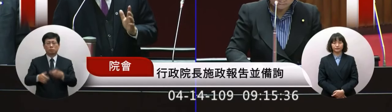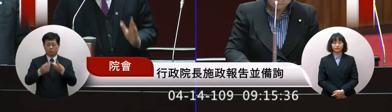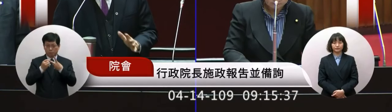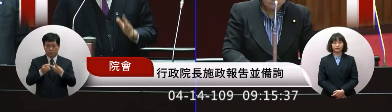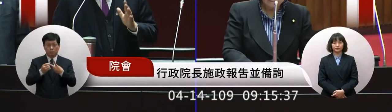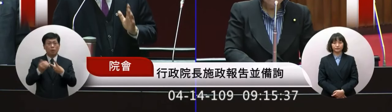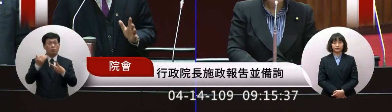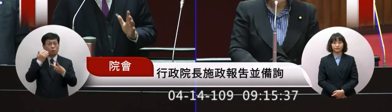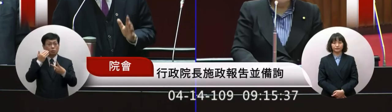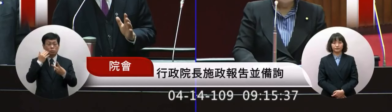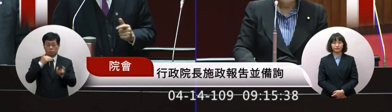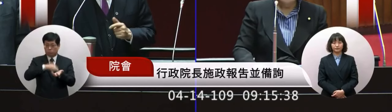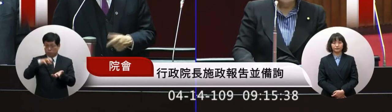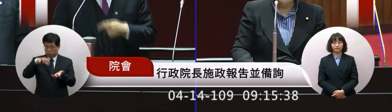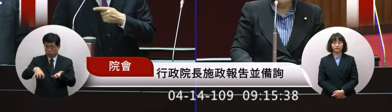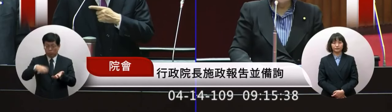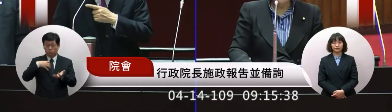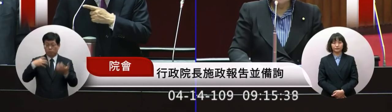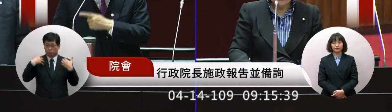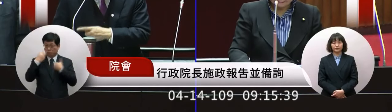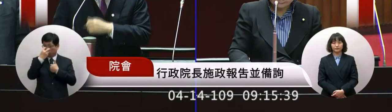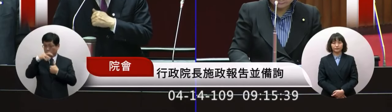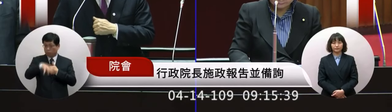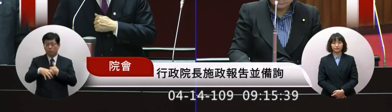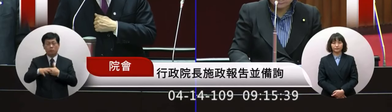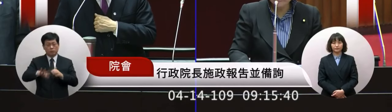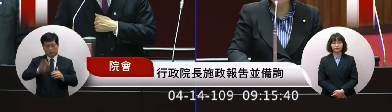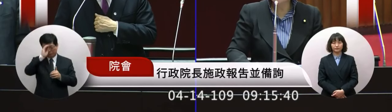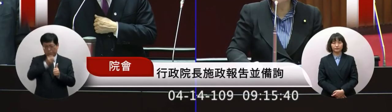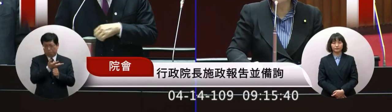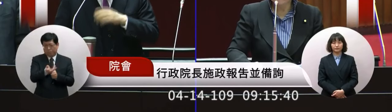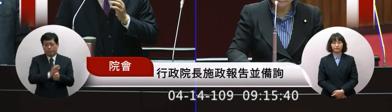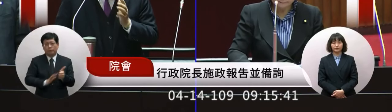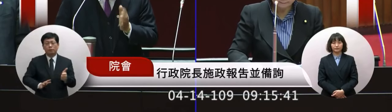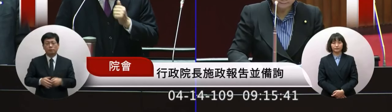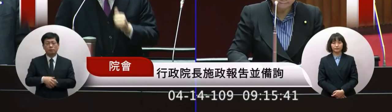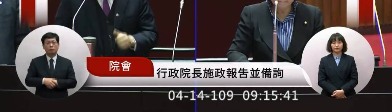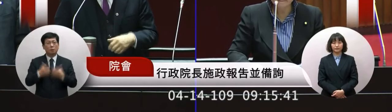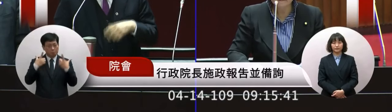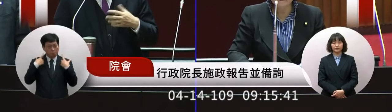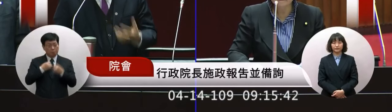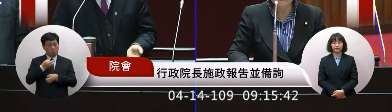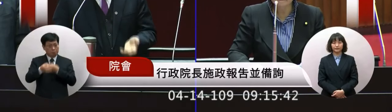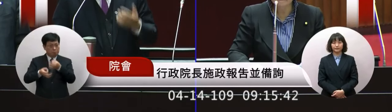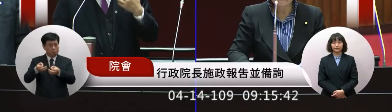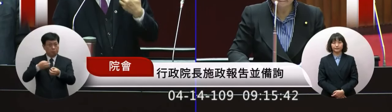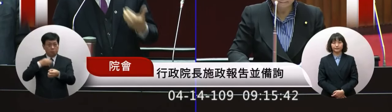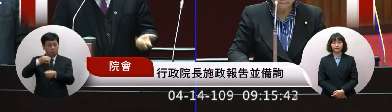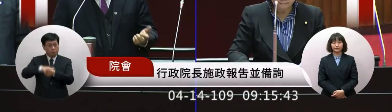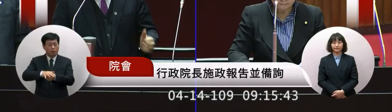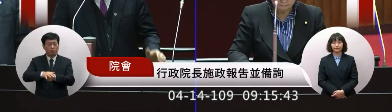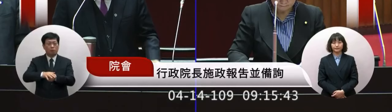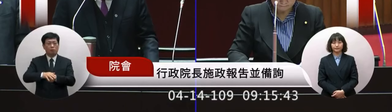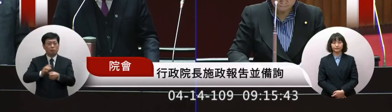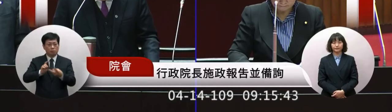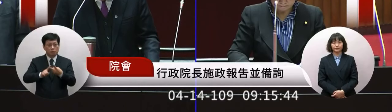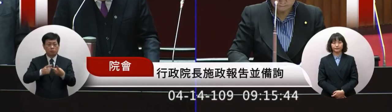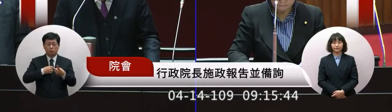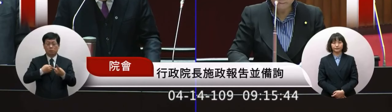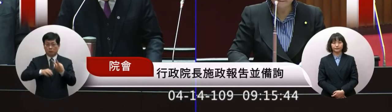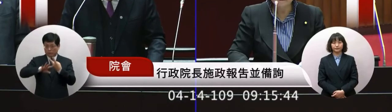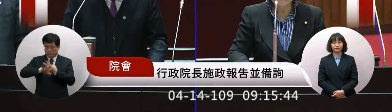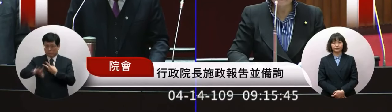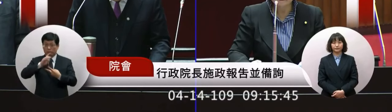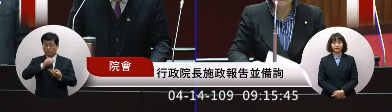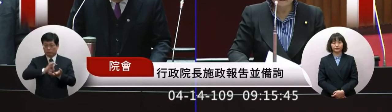外，相关医疗院所如果因疫情受冲击，应该给予的补助，应该给予的相